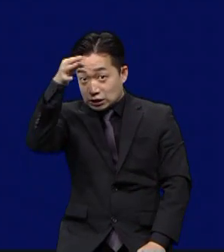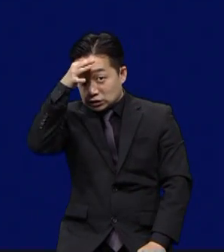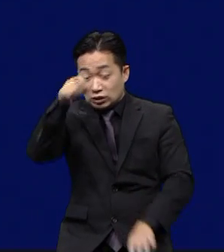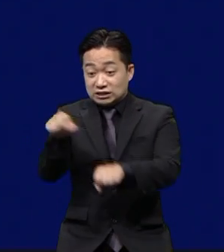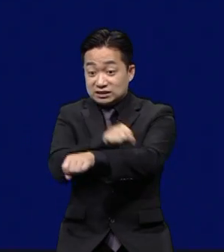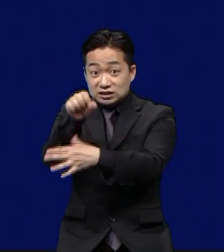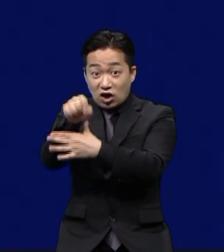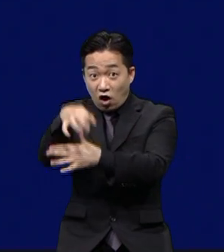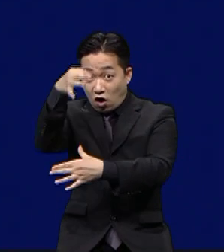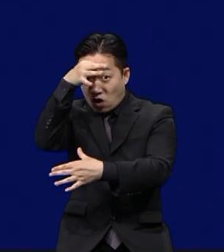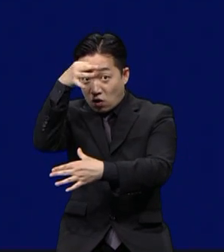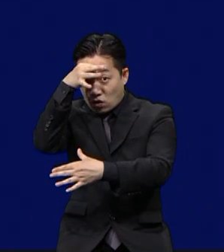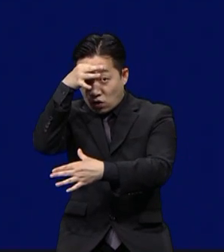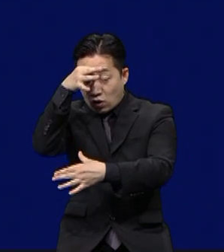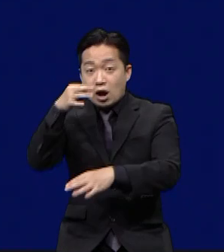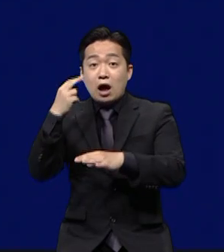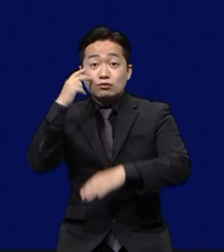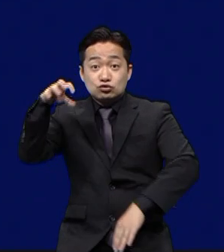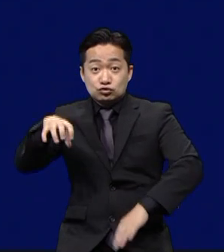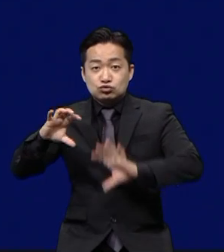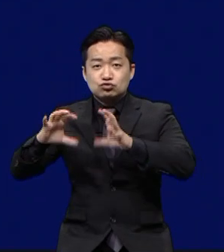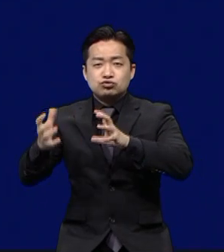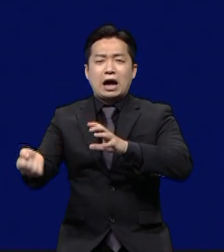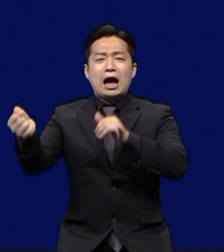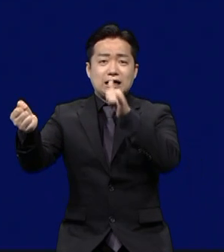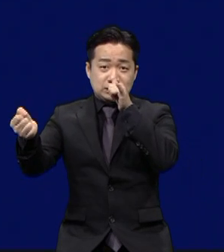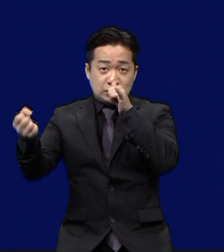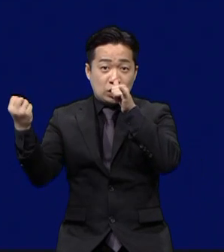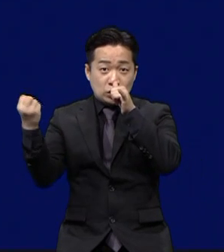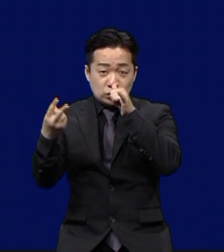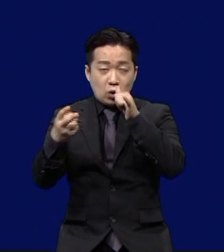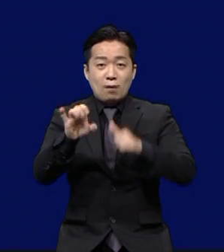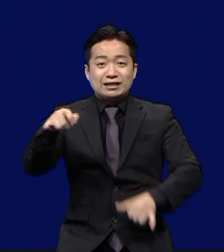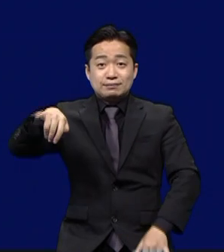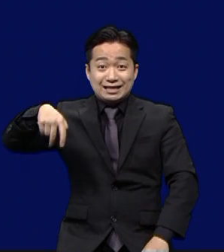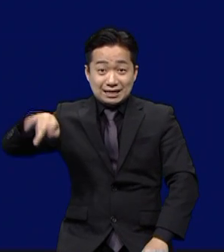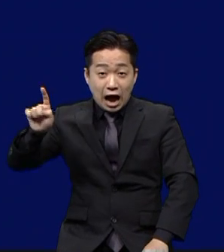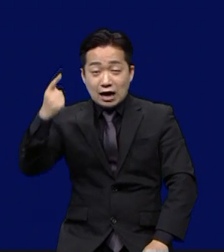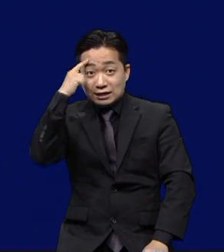특허가 미국 국립보건연구원뿐만 아니라 미국 펜실베니아 대학,